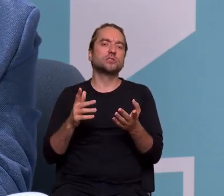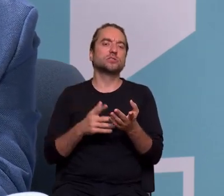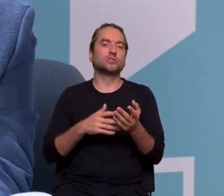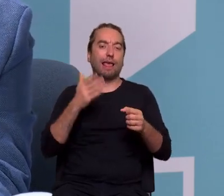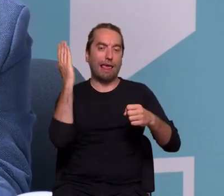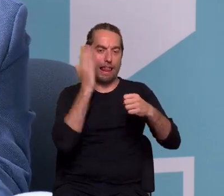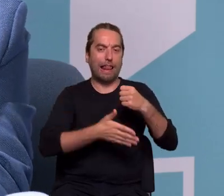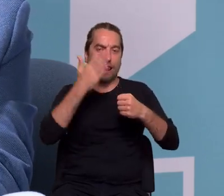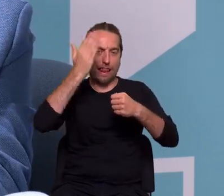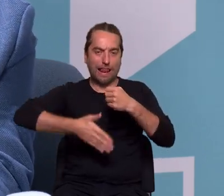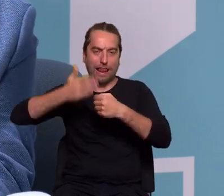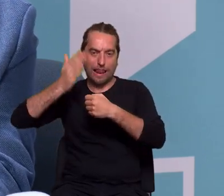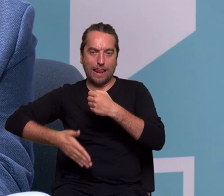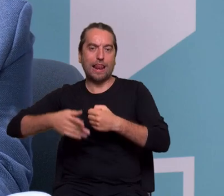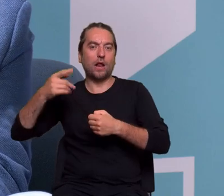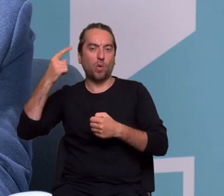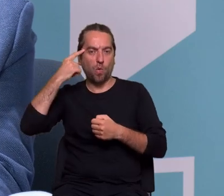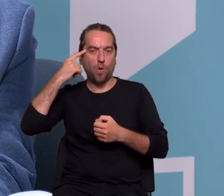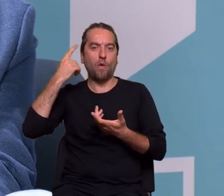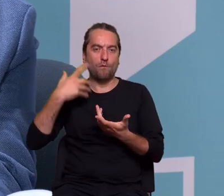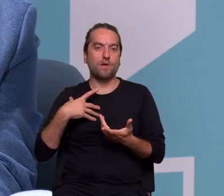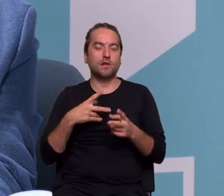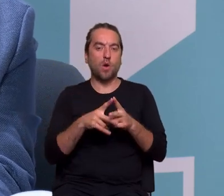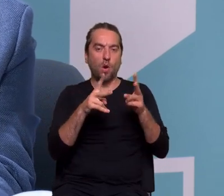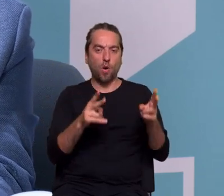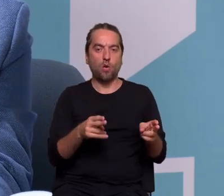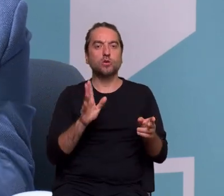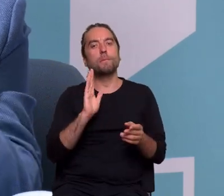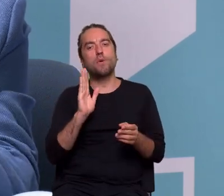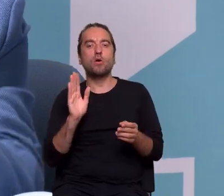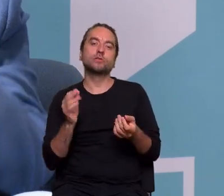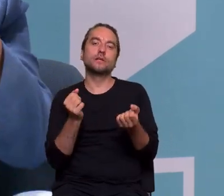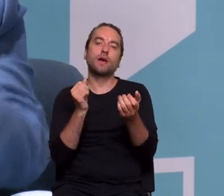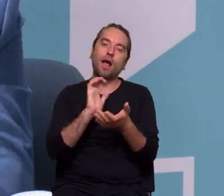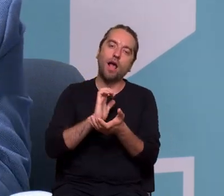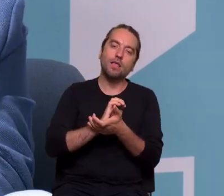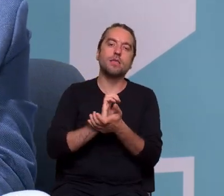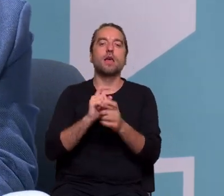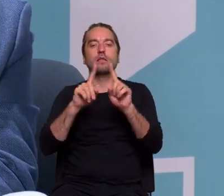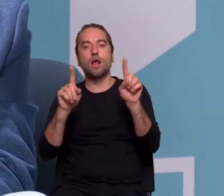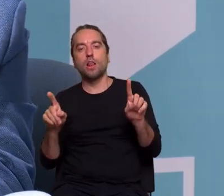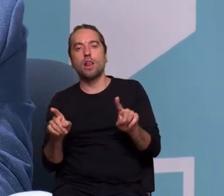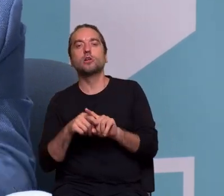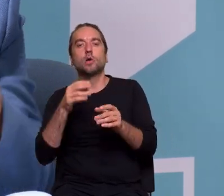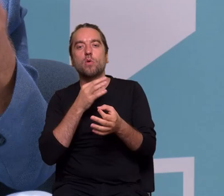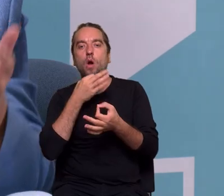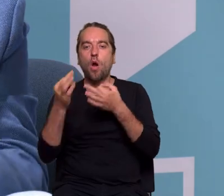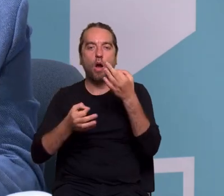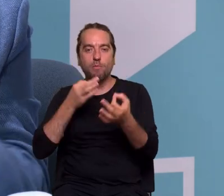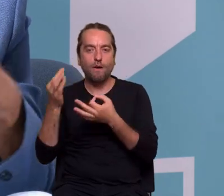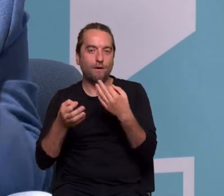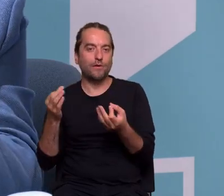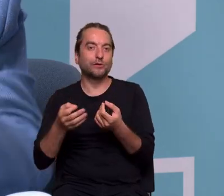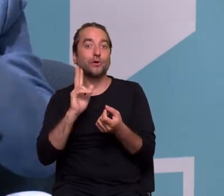miesiącach gilotynowania pojawiły się całe szeregi broszur, historii, opowieści o zgilotynowaniu takich czy